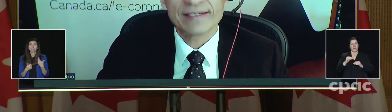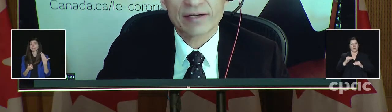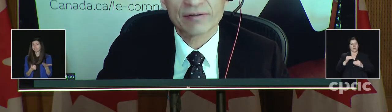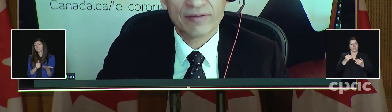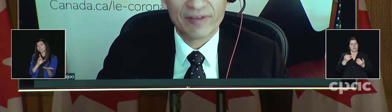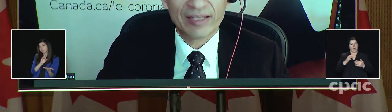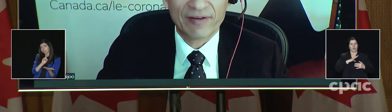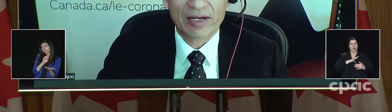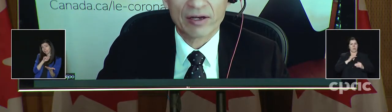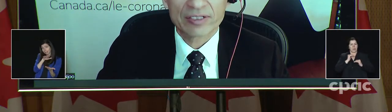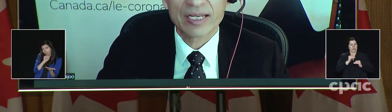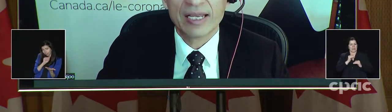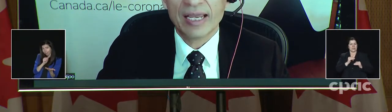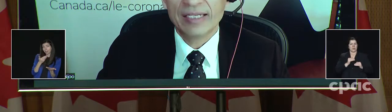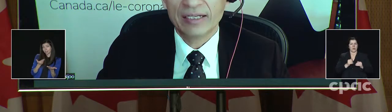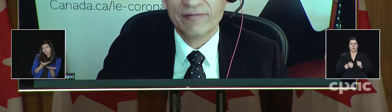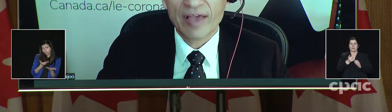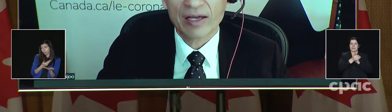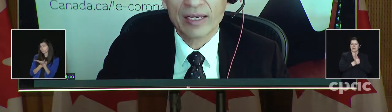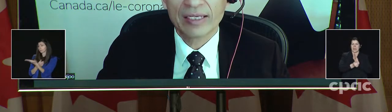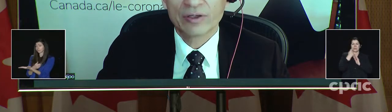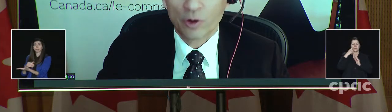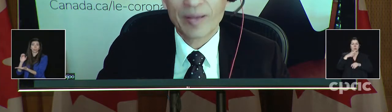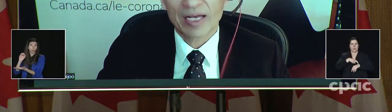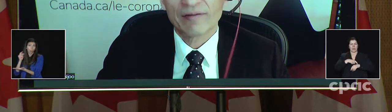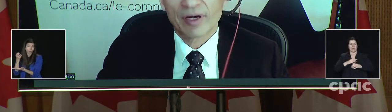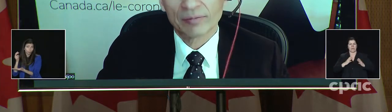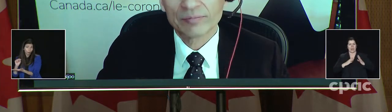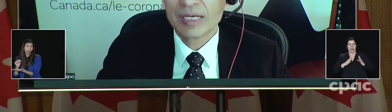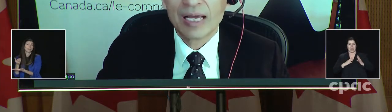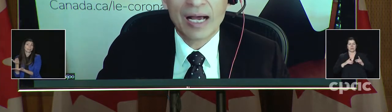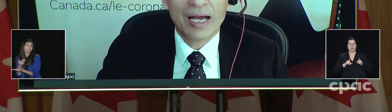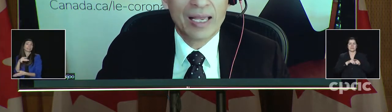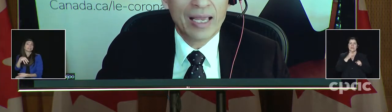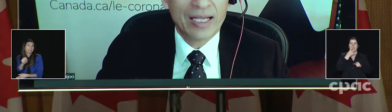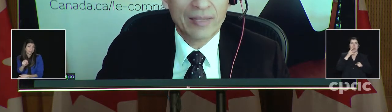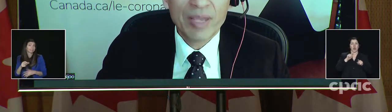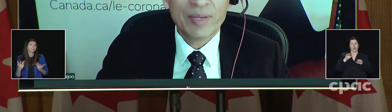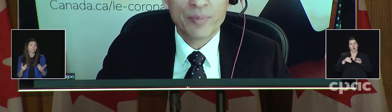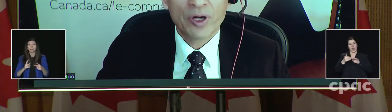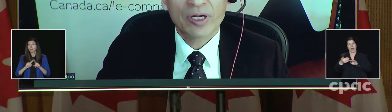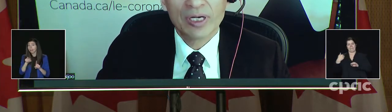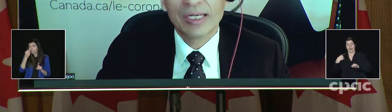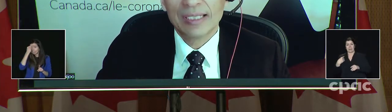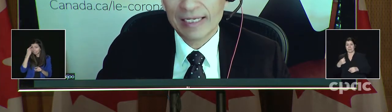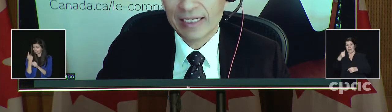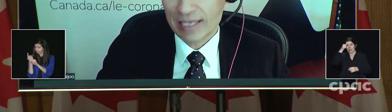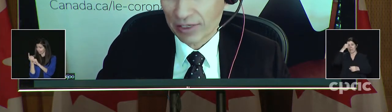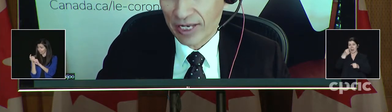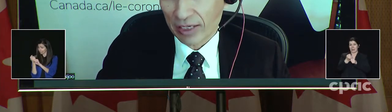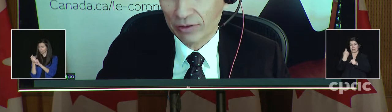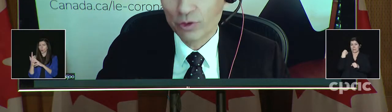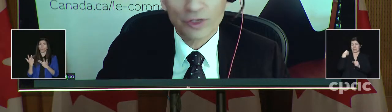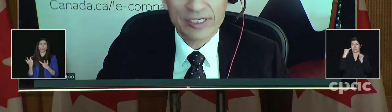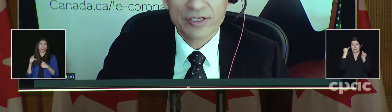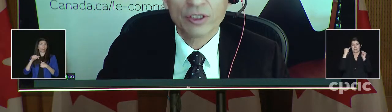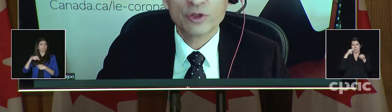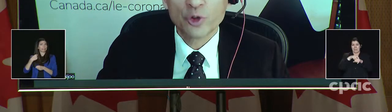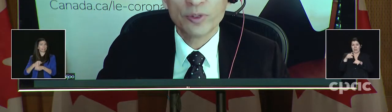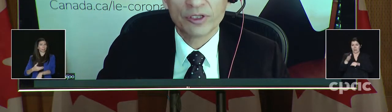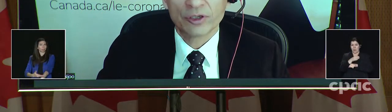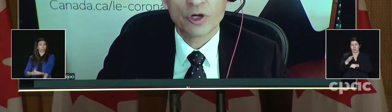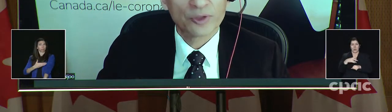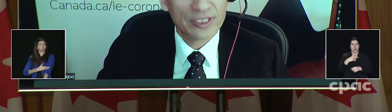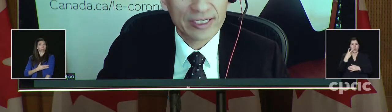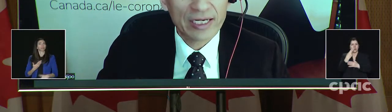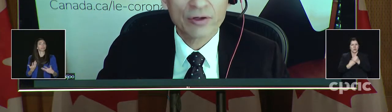cette saison des vacances et de l'hiver qu'auparavant. À la même époque, l'année dernière, nous connaissons le